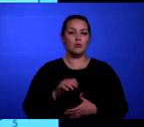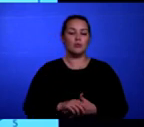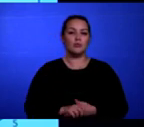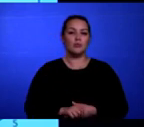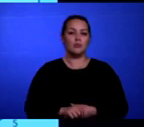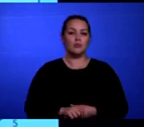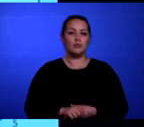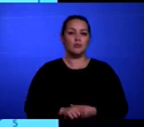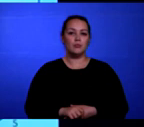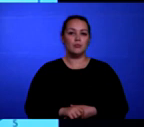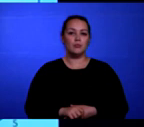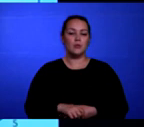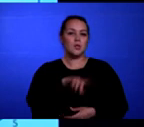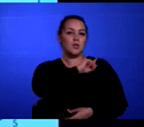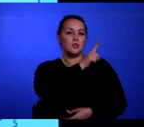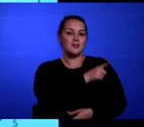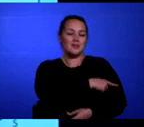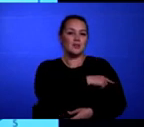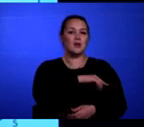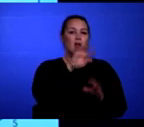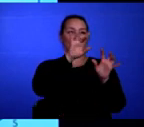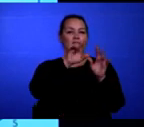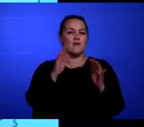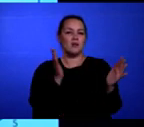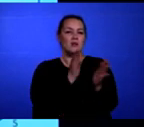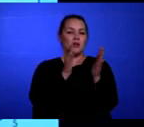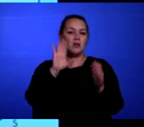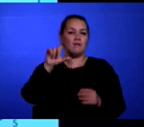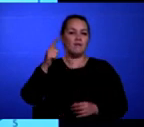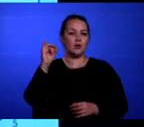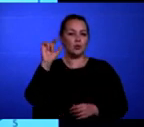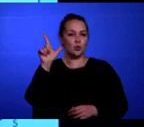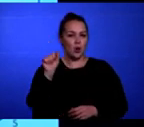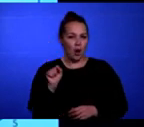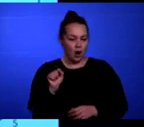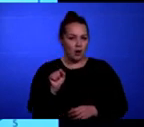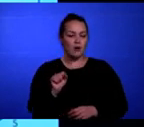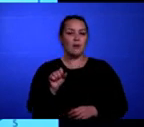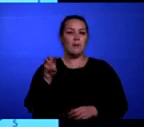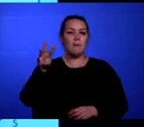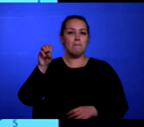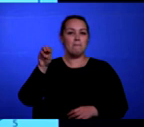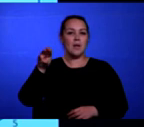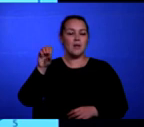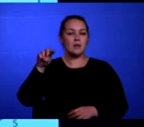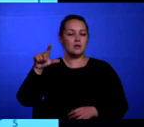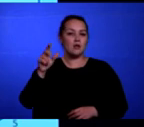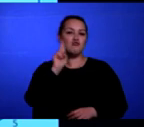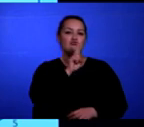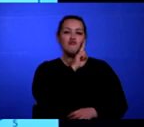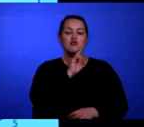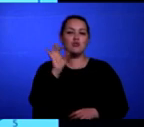рода сильная метель и вьюга метель она моя женский род